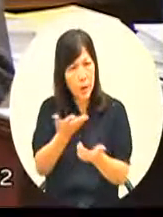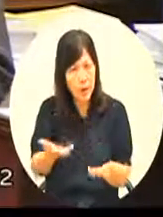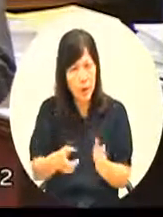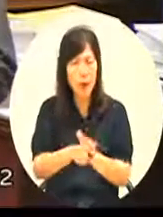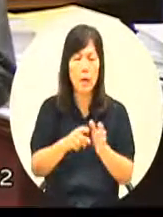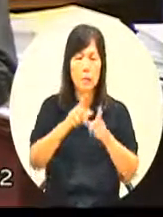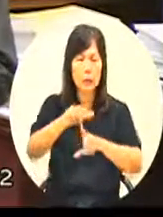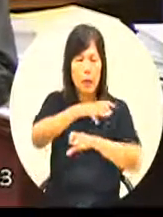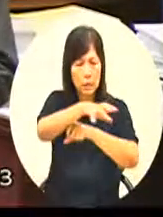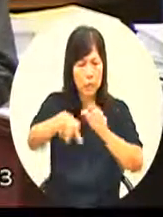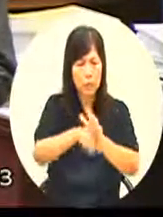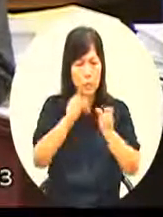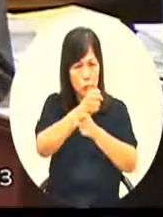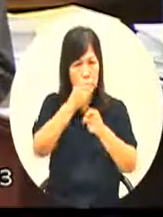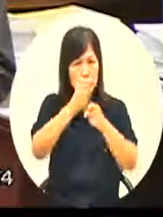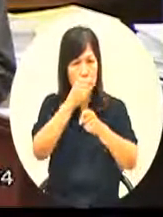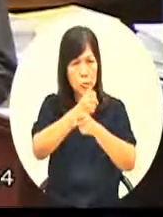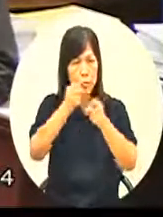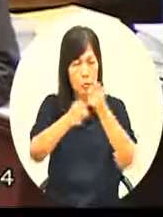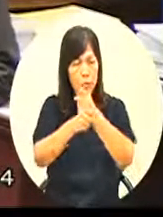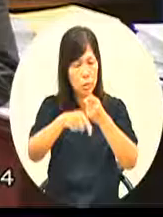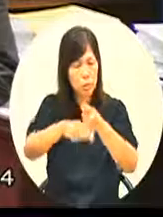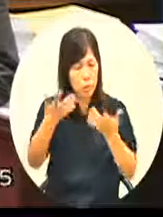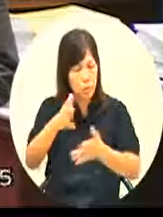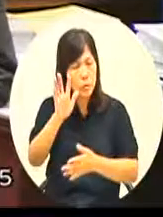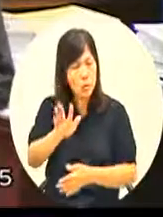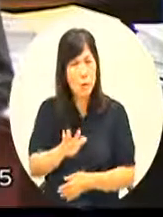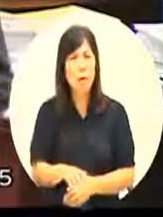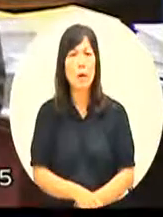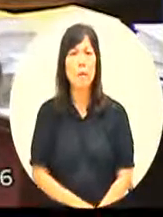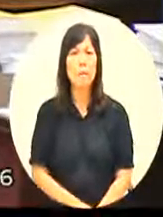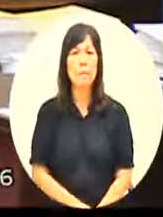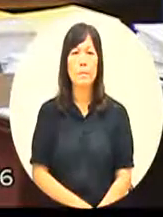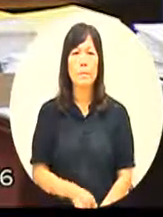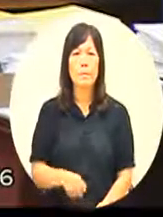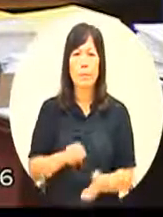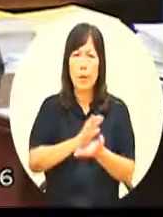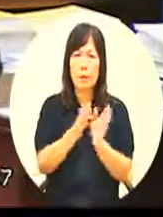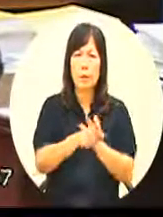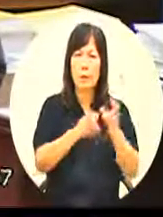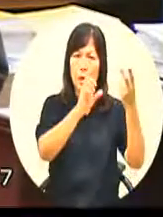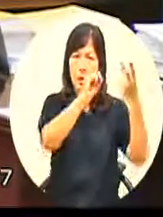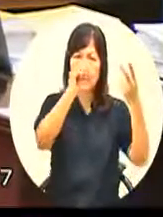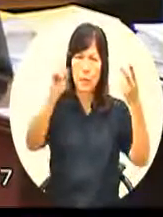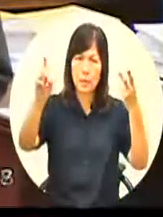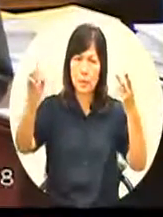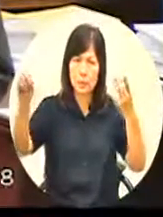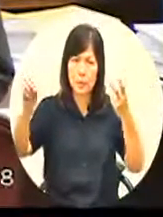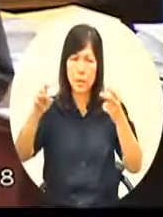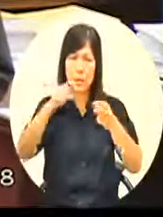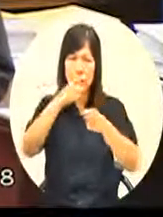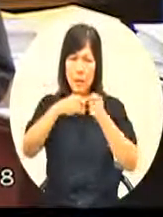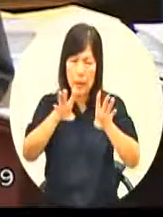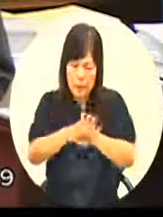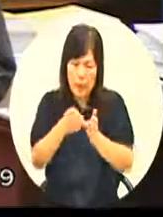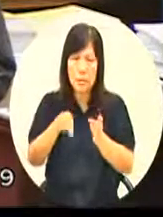环境里面的结构性有一些问题？好，我们这从2011年到现在，其实我们都